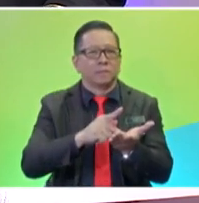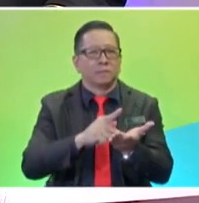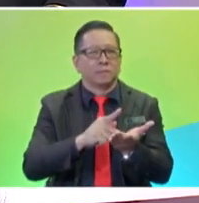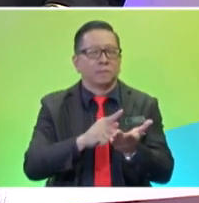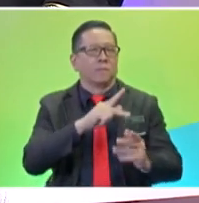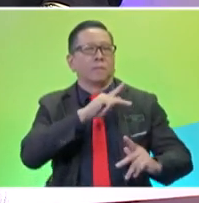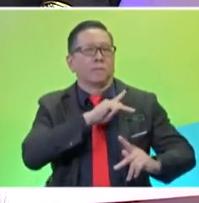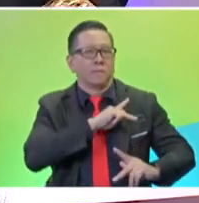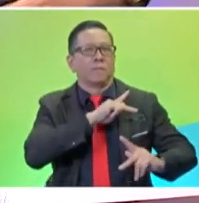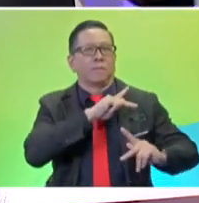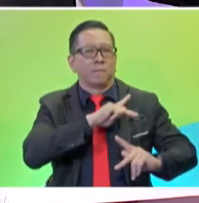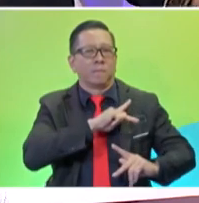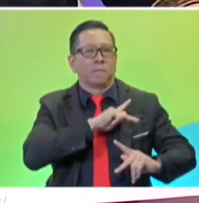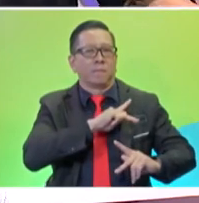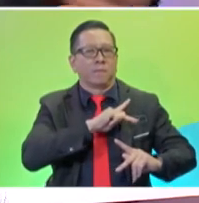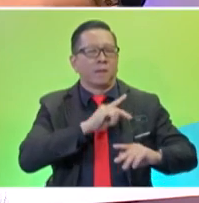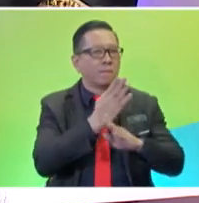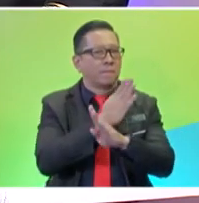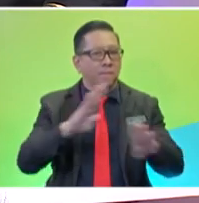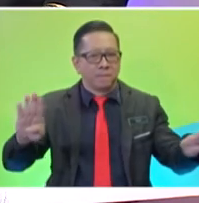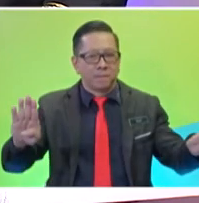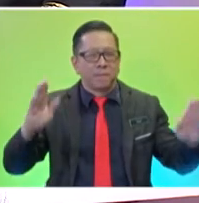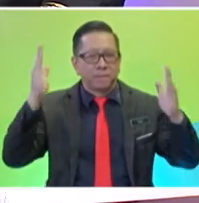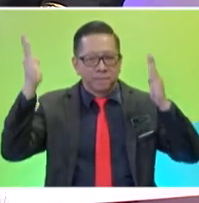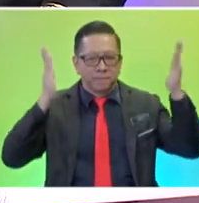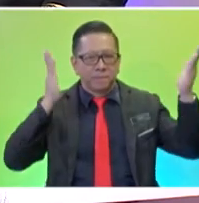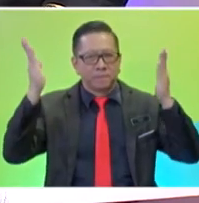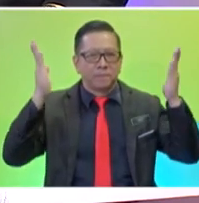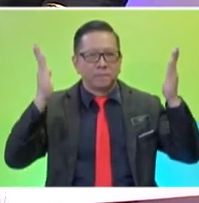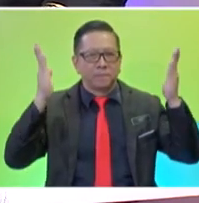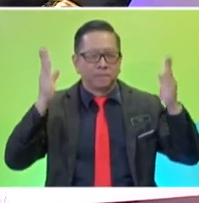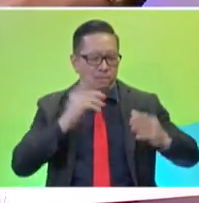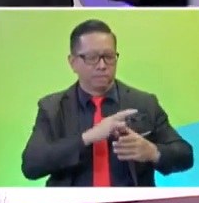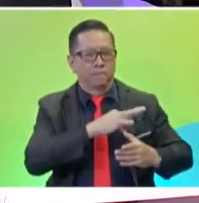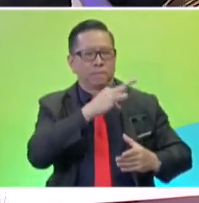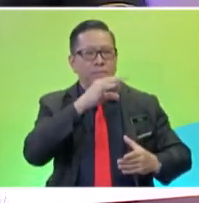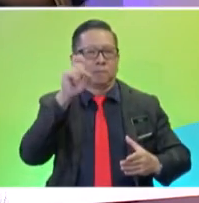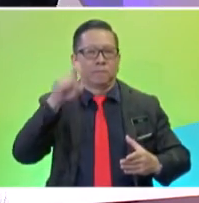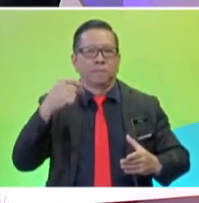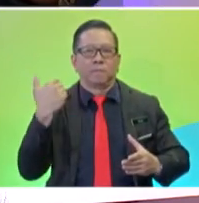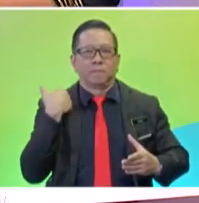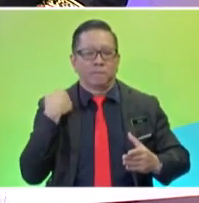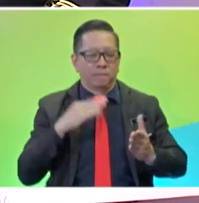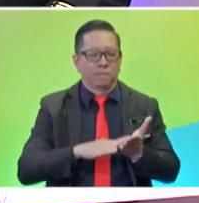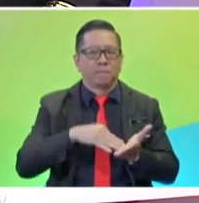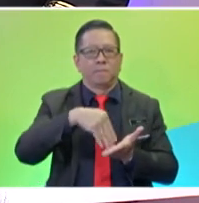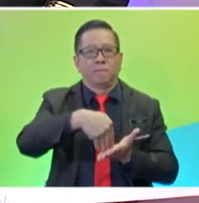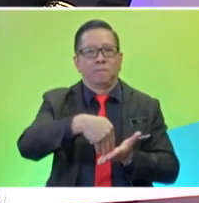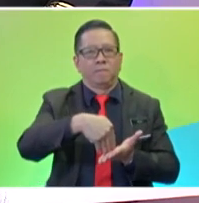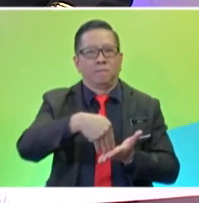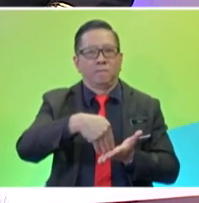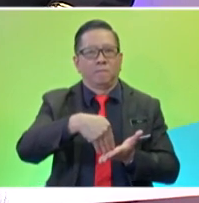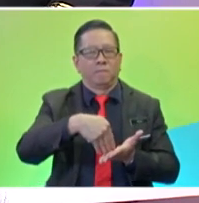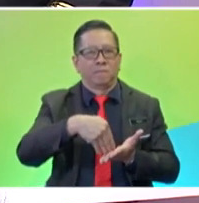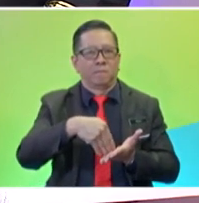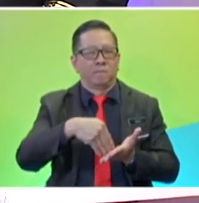pahlawan-pahlawan yang telah membebaskan Malaysia betul dan semangat itu perlu ada kebangkitan pahlawan di kalangan